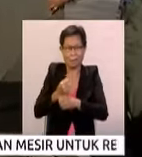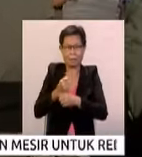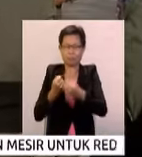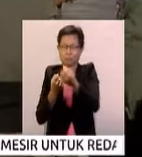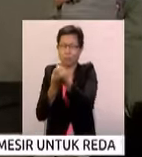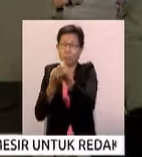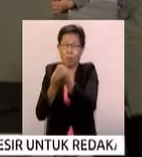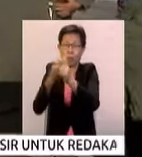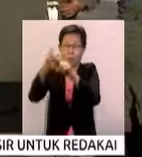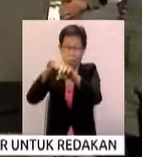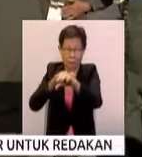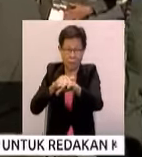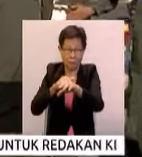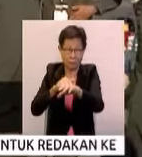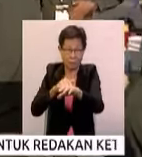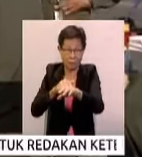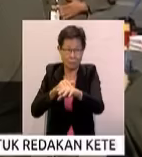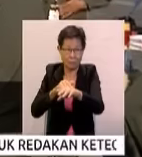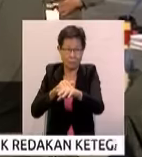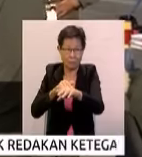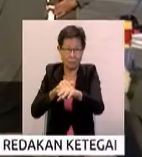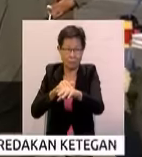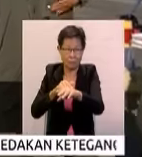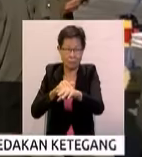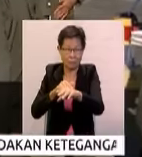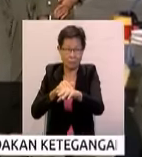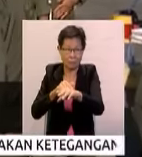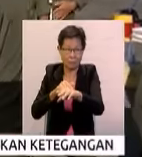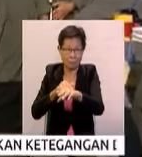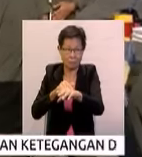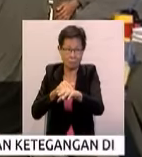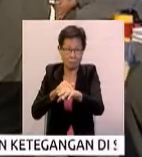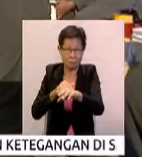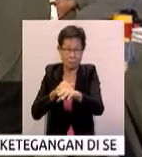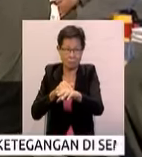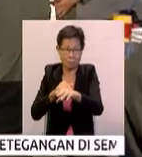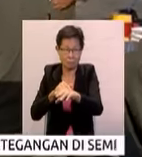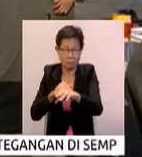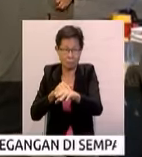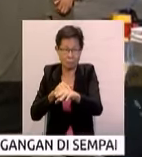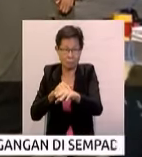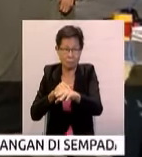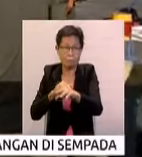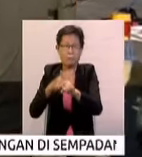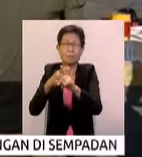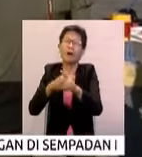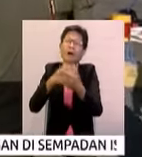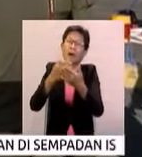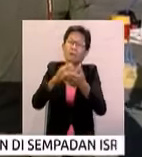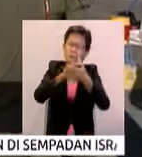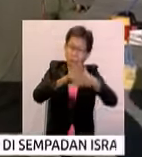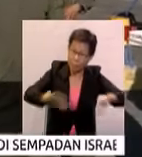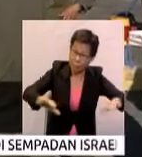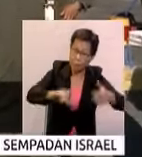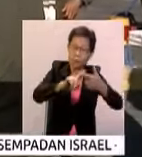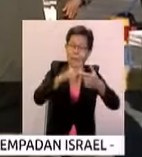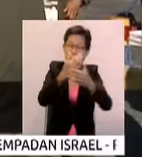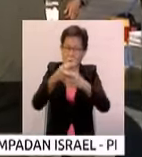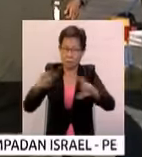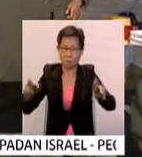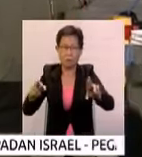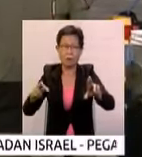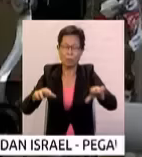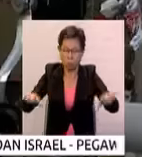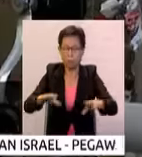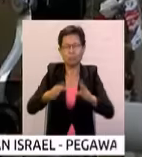support daripada Panglima Tentera Udara sendiri dan segala aspek keselamatan dan persediaan dijalankan